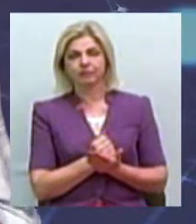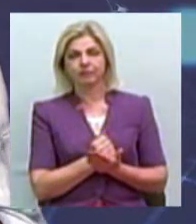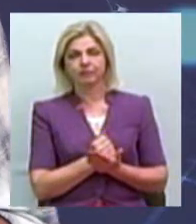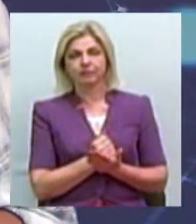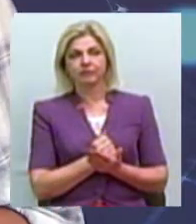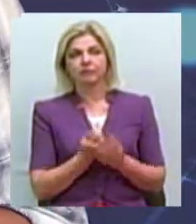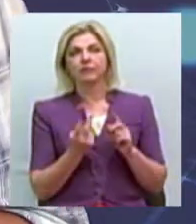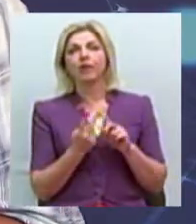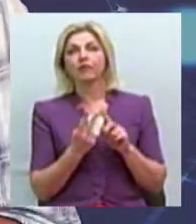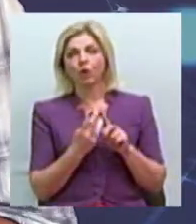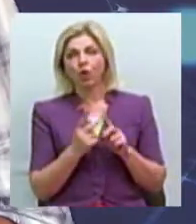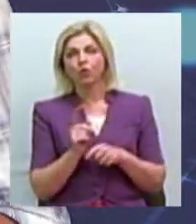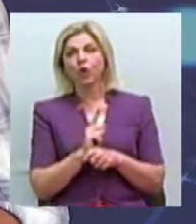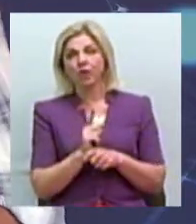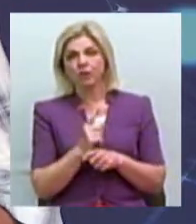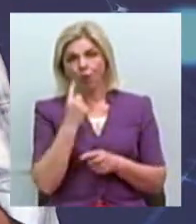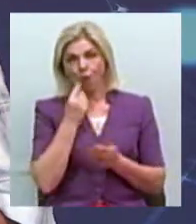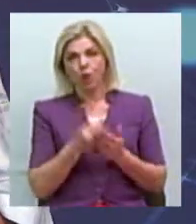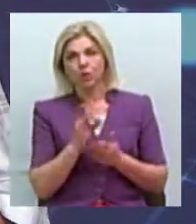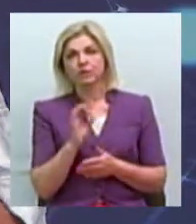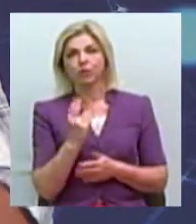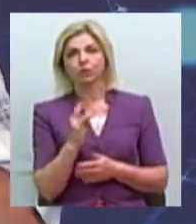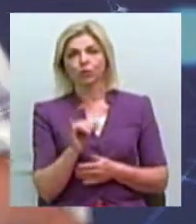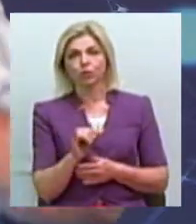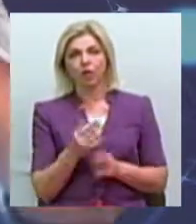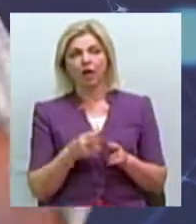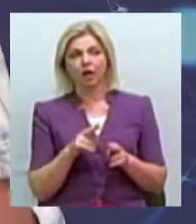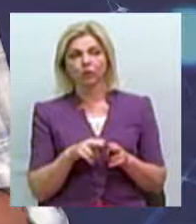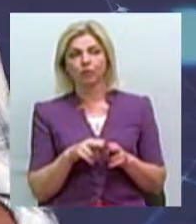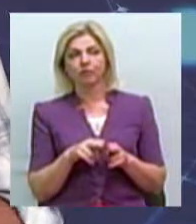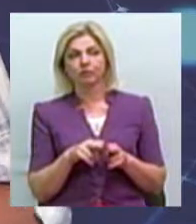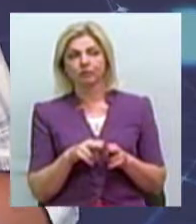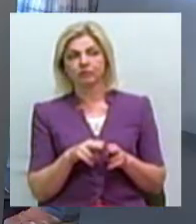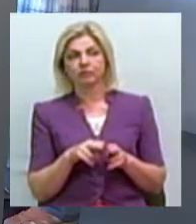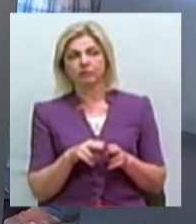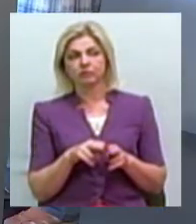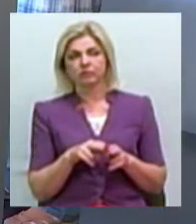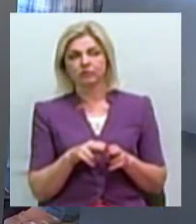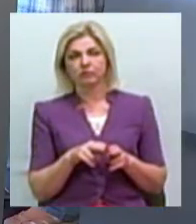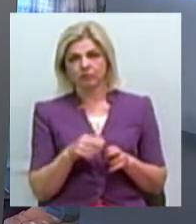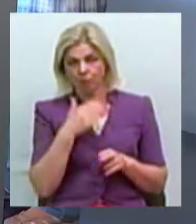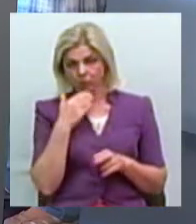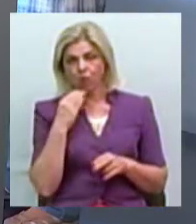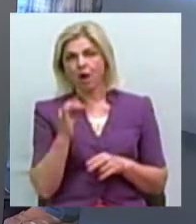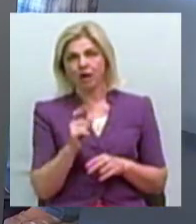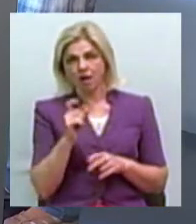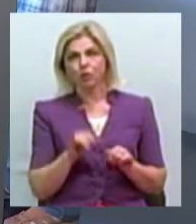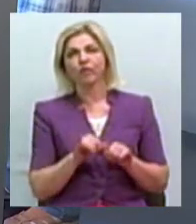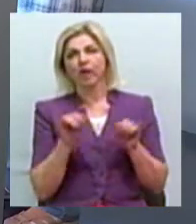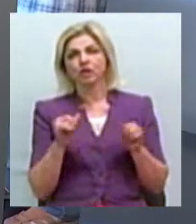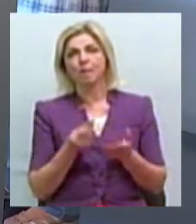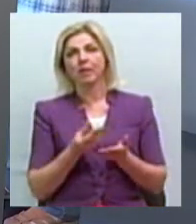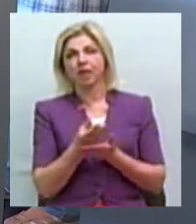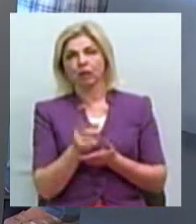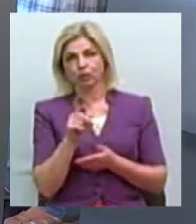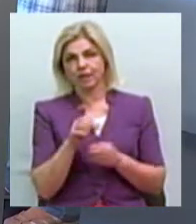вторую нормативную оценку, вот, которая подбросила очень в разы плату за землю.